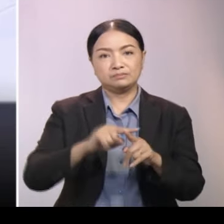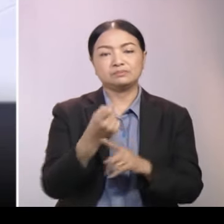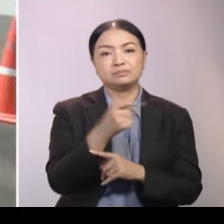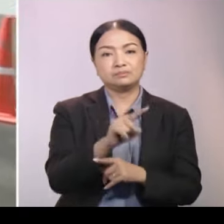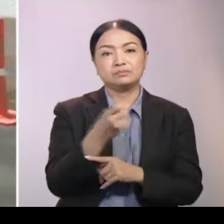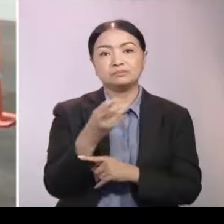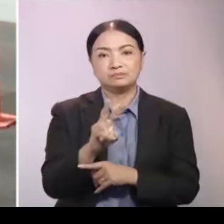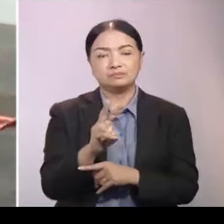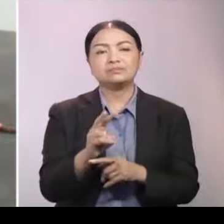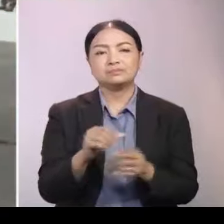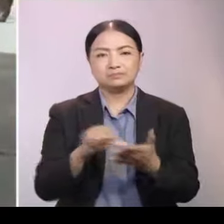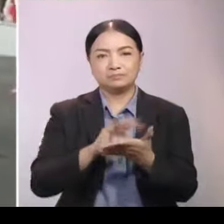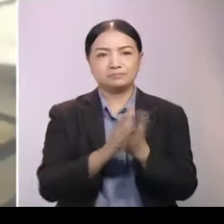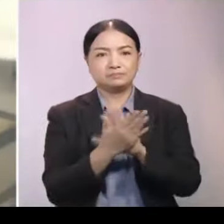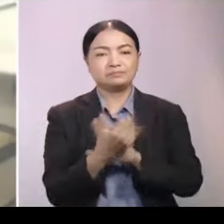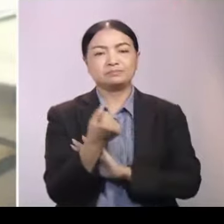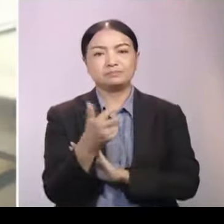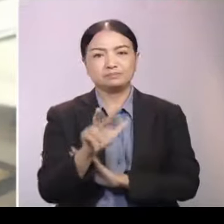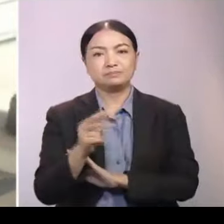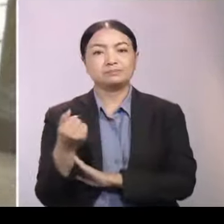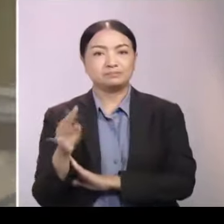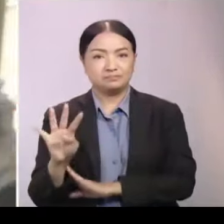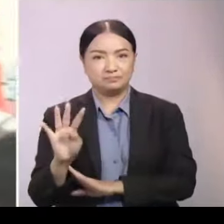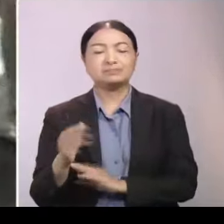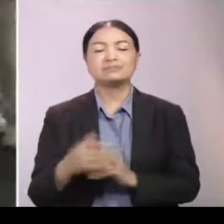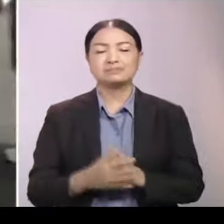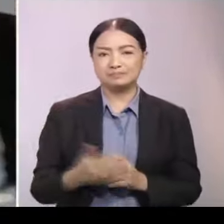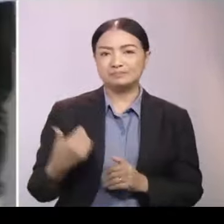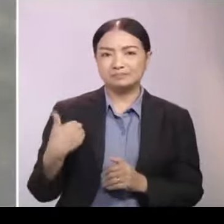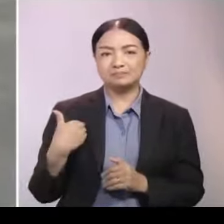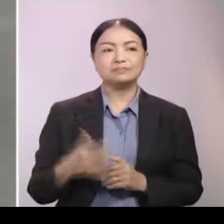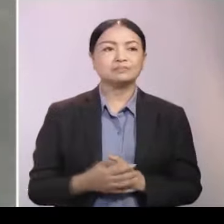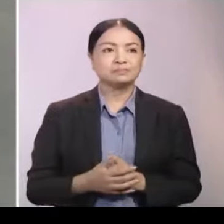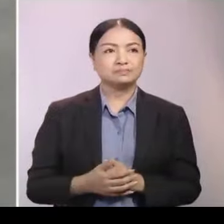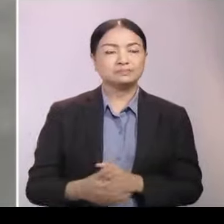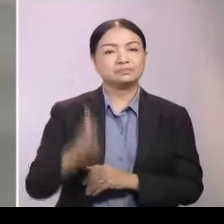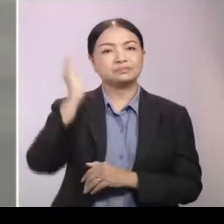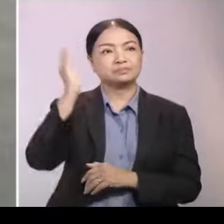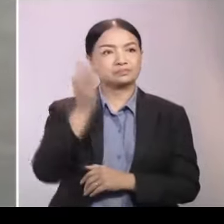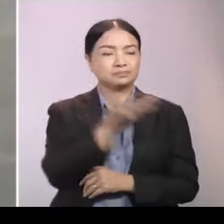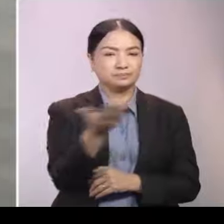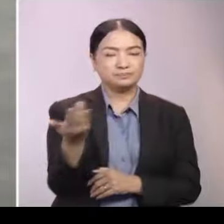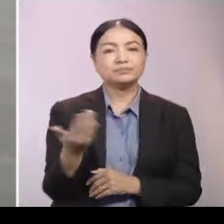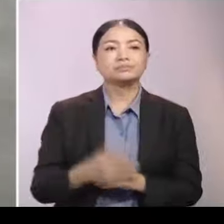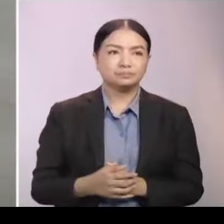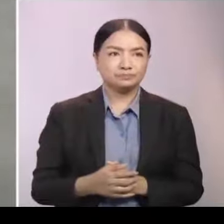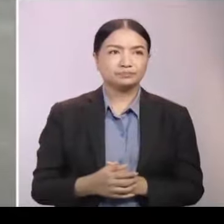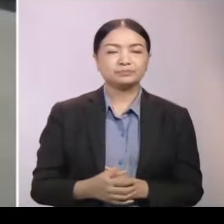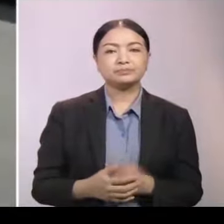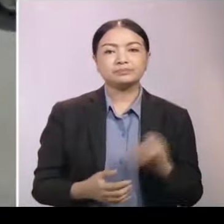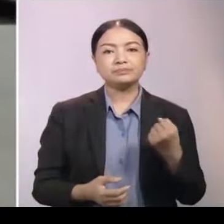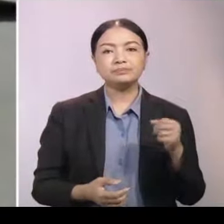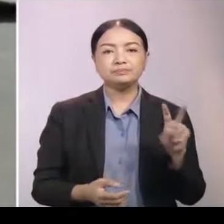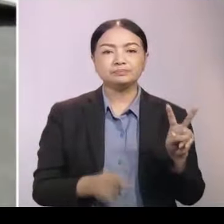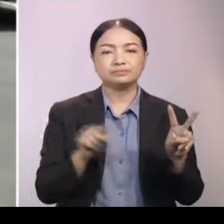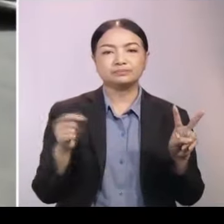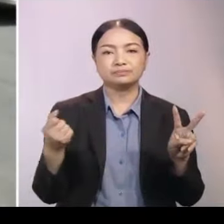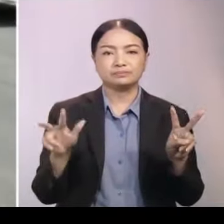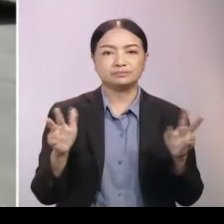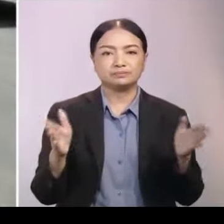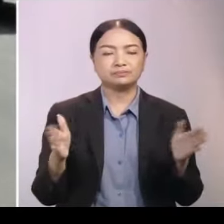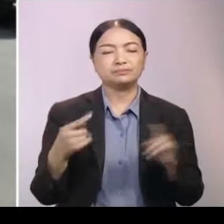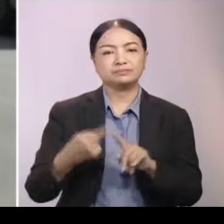และ12ก็ได้มีการปรับเปลี่ยนหลังจากมีการประสานงานจะมีการแถลงต่อที่ประชุมร่วมรัฐสภาในช่วงระหว่างวันที่12ถึง